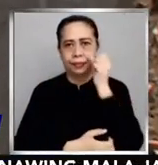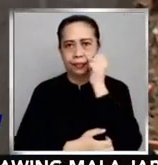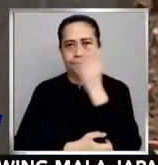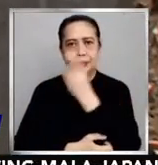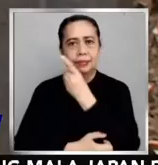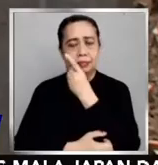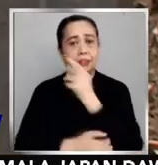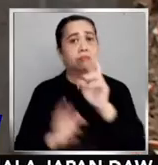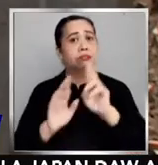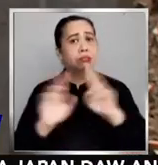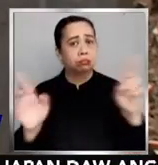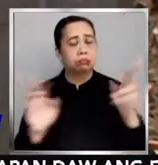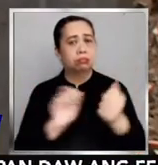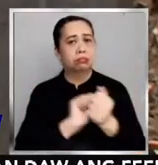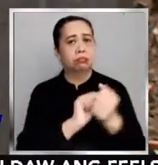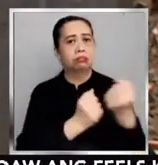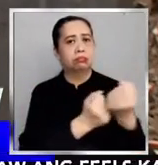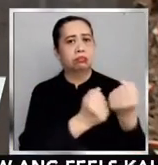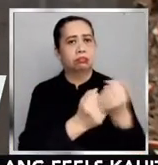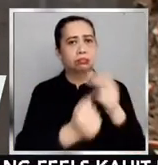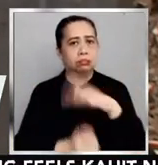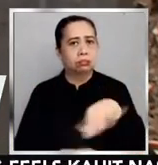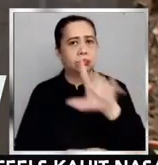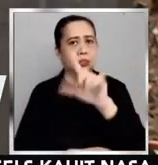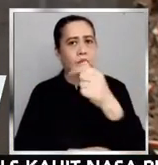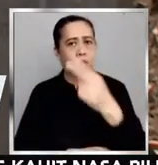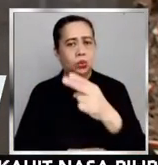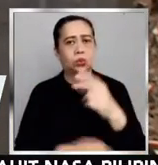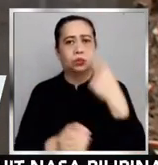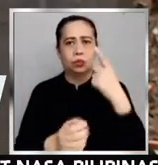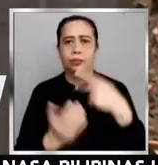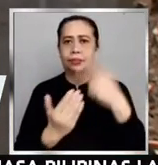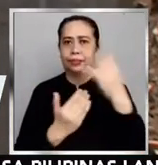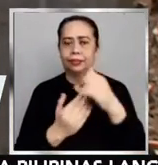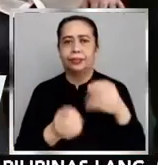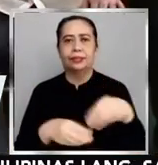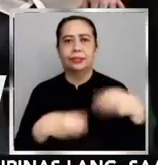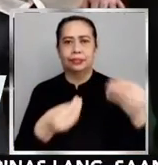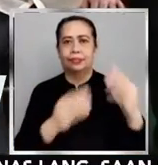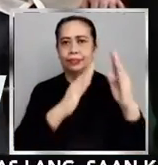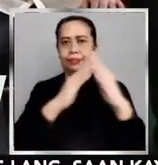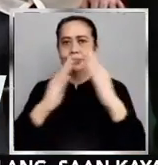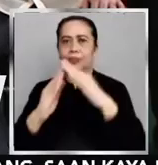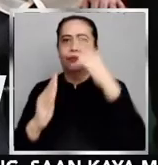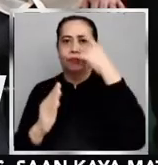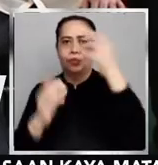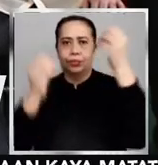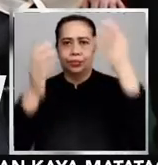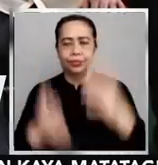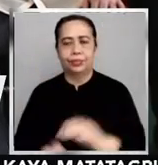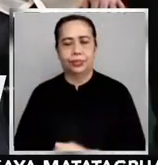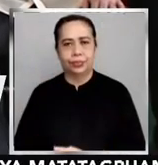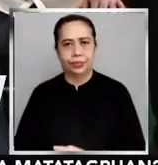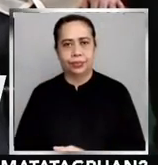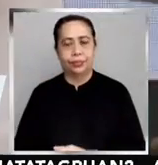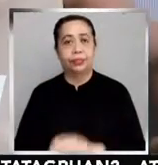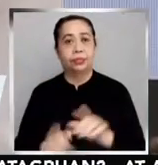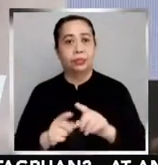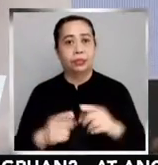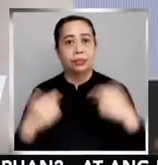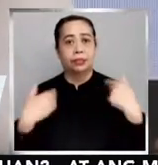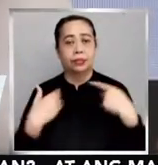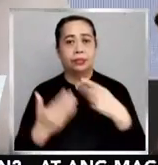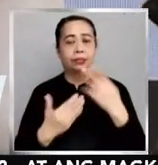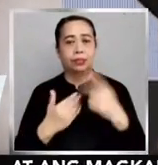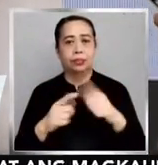silang makipagtulungan sa mga LGU para sa mga proyektong pabahay sa mga guro. Bukod dito, may programang pabahay ang